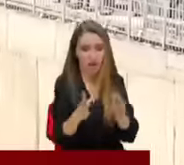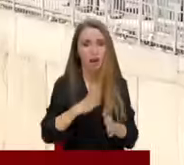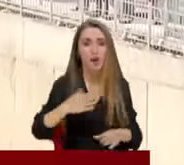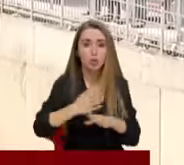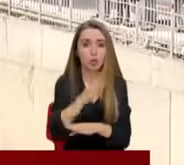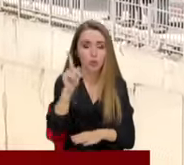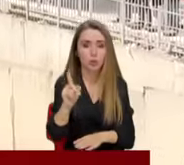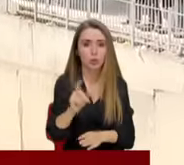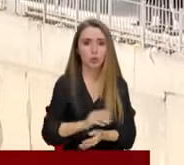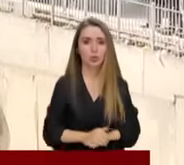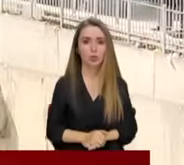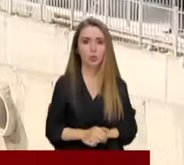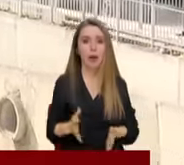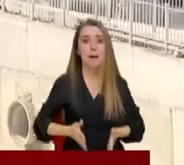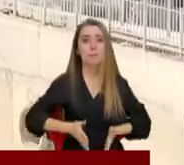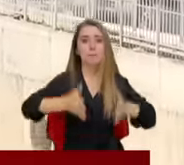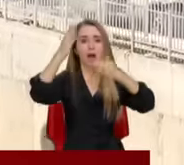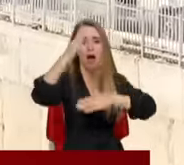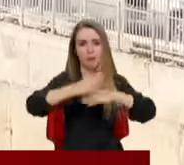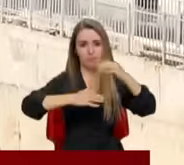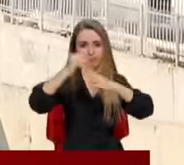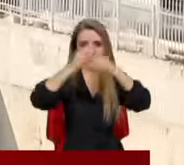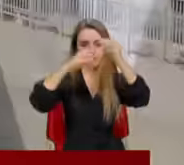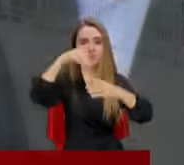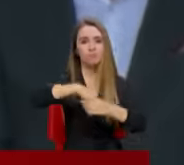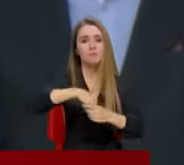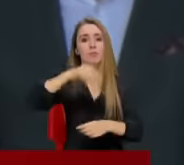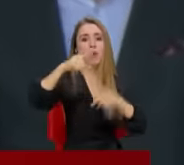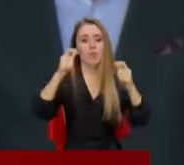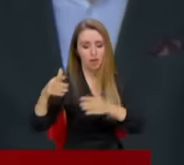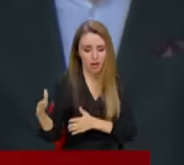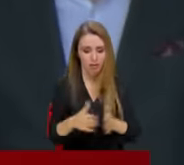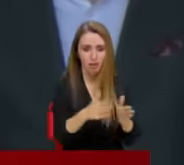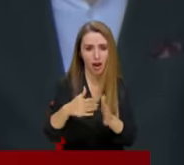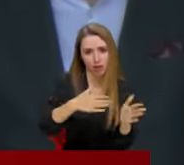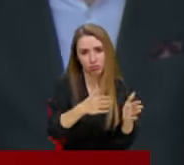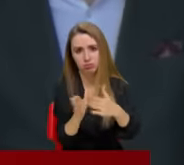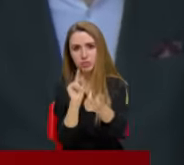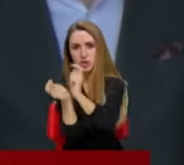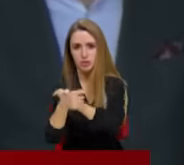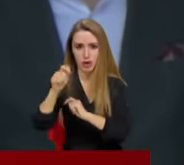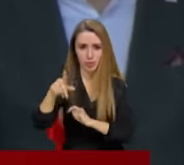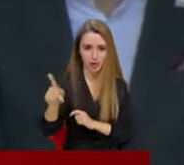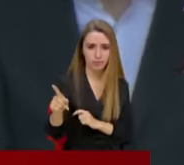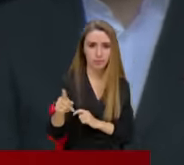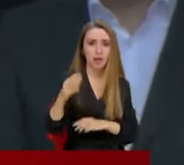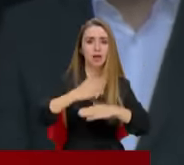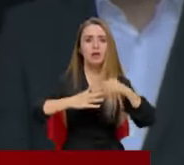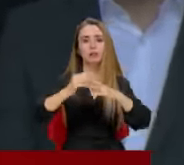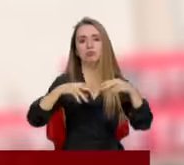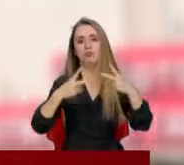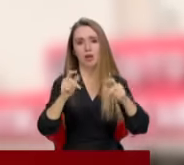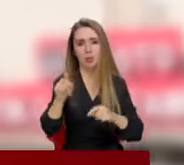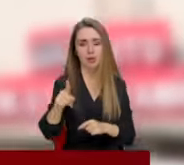mu? Bina yapmak için burada derenin yönünü değiştirdiler. İmara